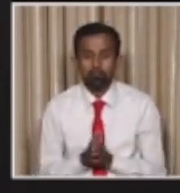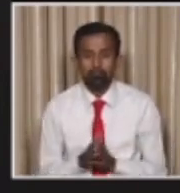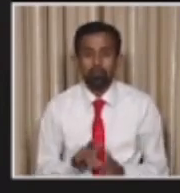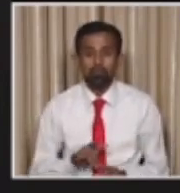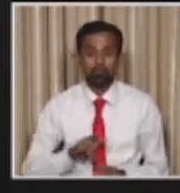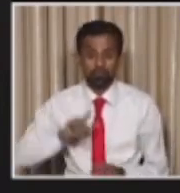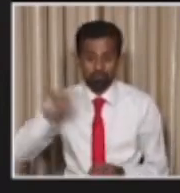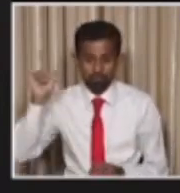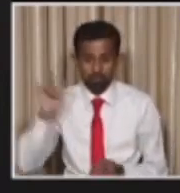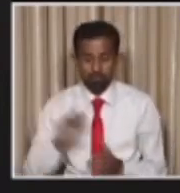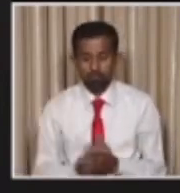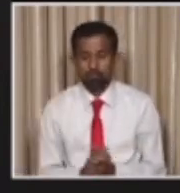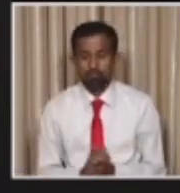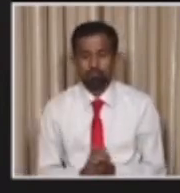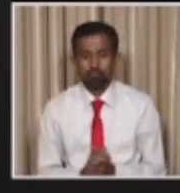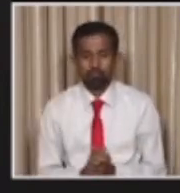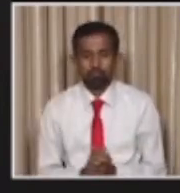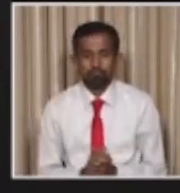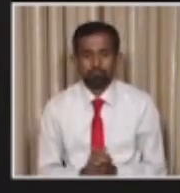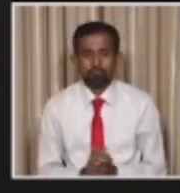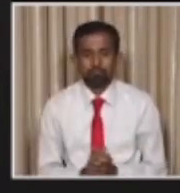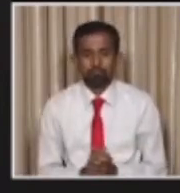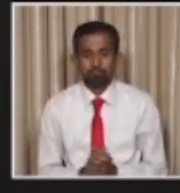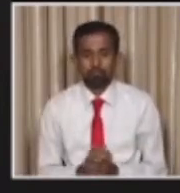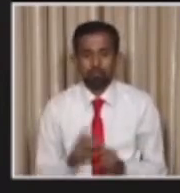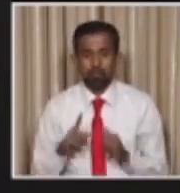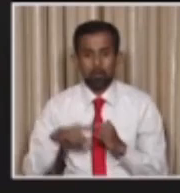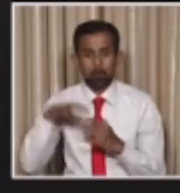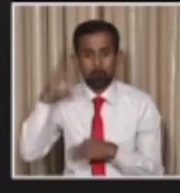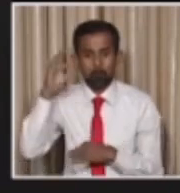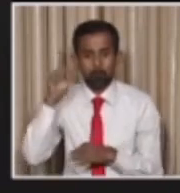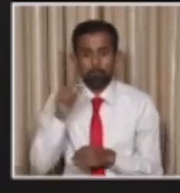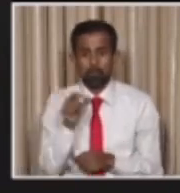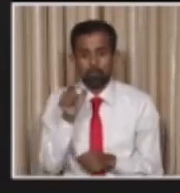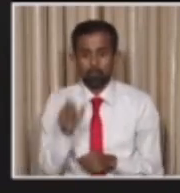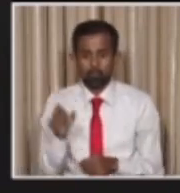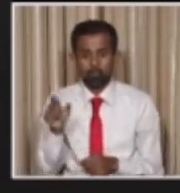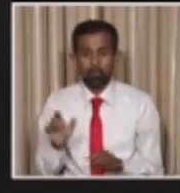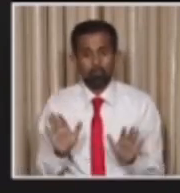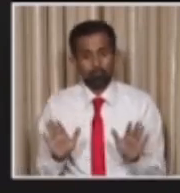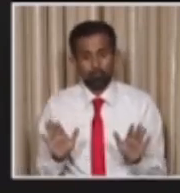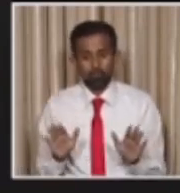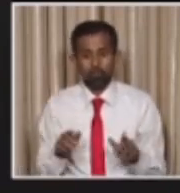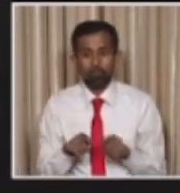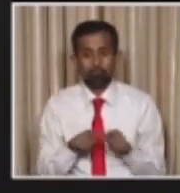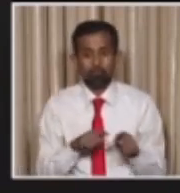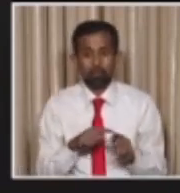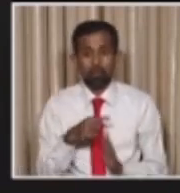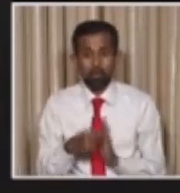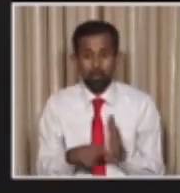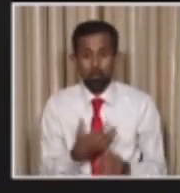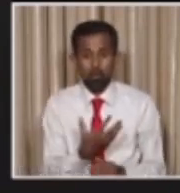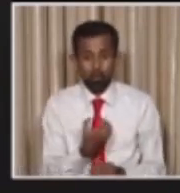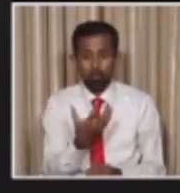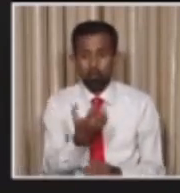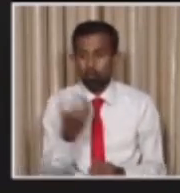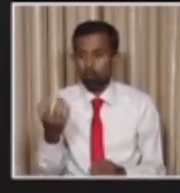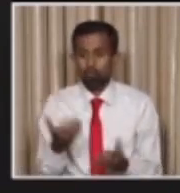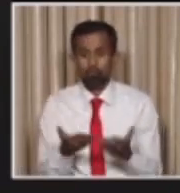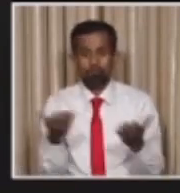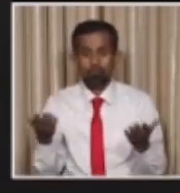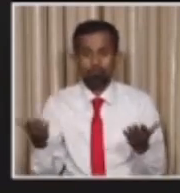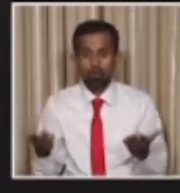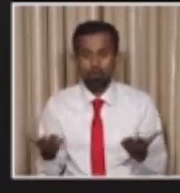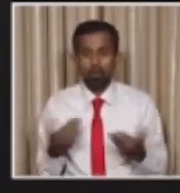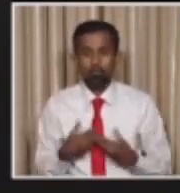විදේශගත වෙනවා. ඉතින් මෙන්න මේ තත්ත්වය තුළ දැන් විශ්වවිද්‍යාල ආචාර්ය විතරයි මම උදාහරණයක් ගත්තේ. ඒ වගේ අපිට රටට අවශ්‍ය විශාල පිරිසක්